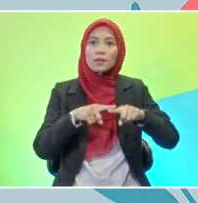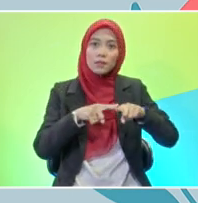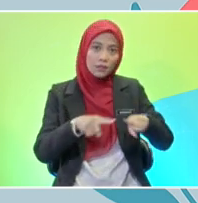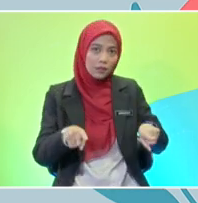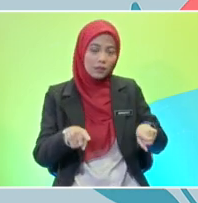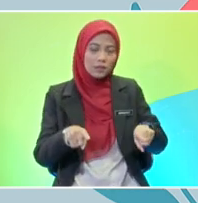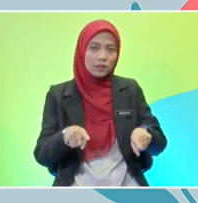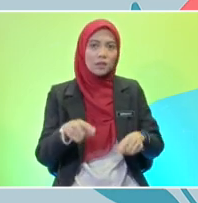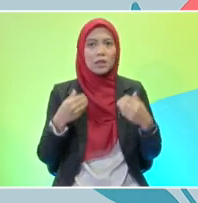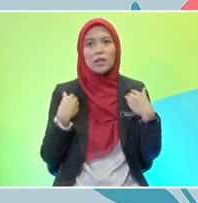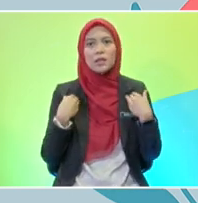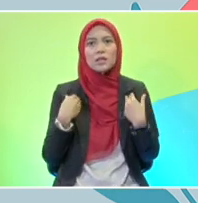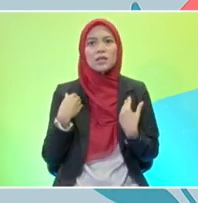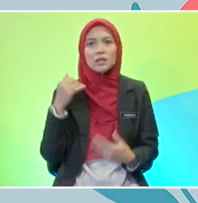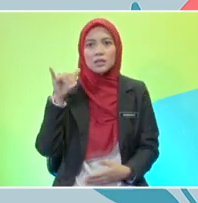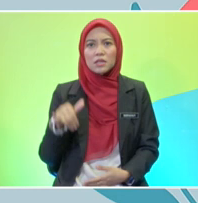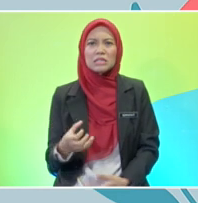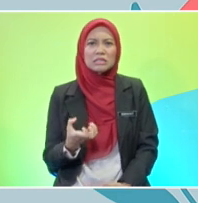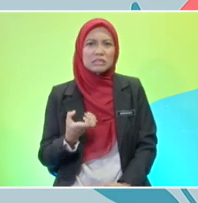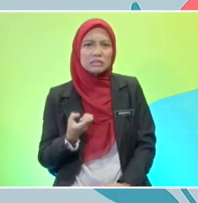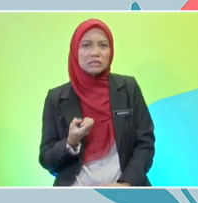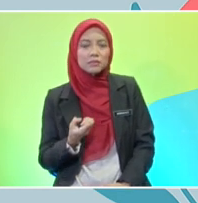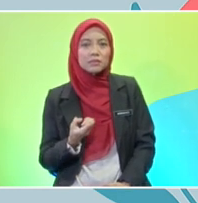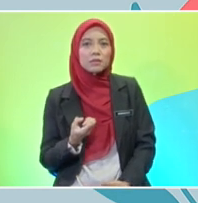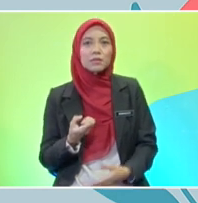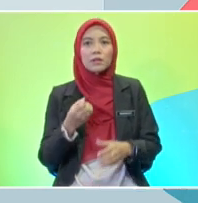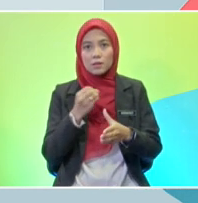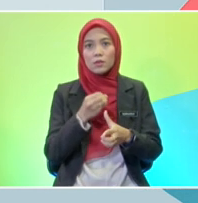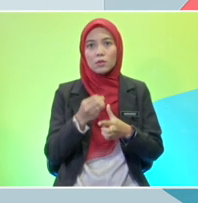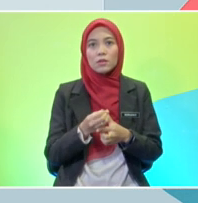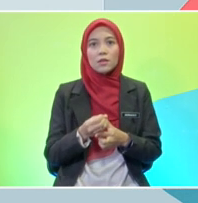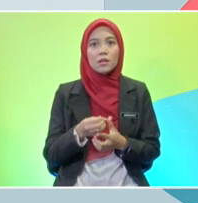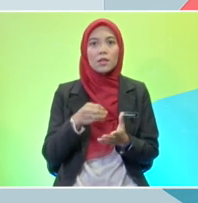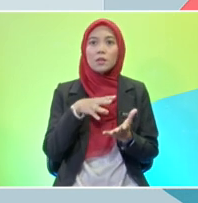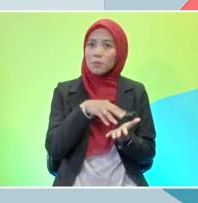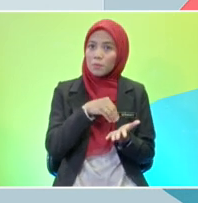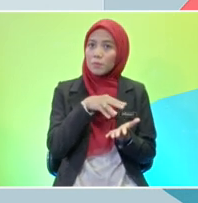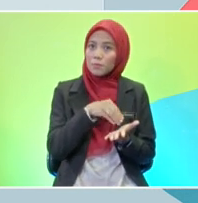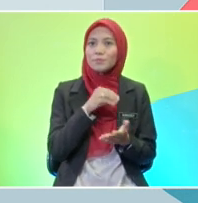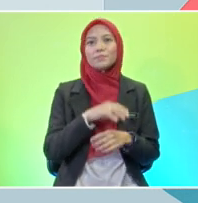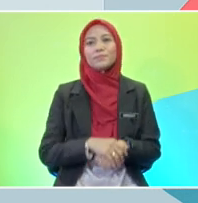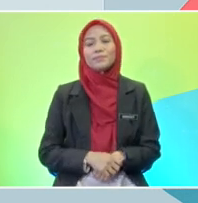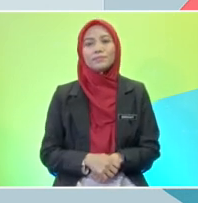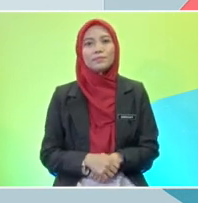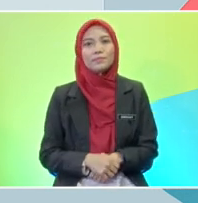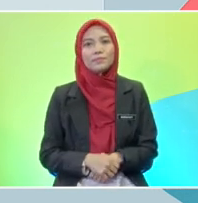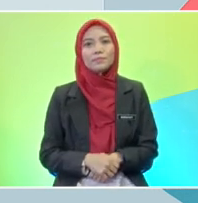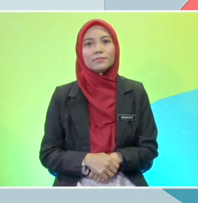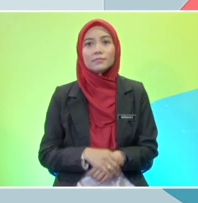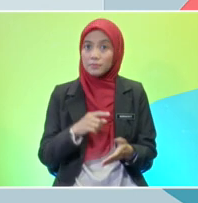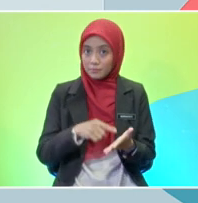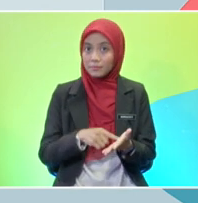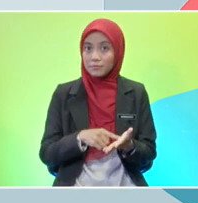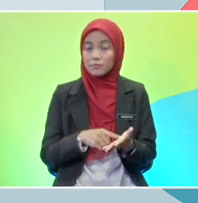keras ada yang kayu lembut dan sebagainya teruskan lagi ini adalah bahan